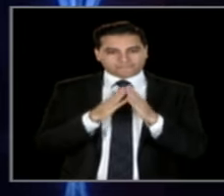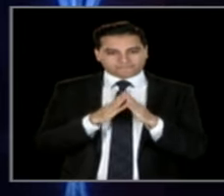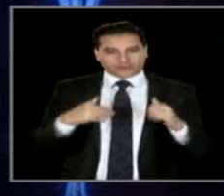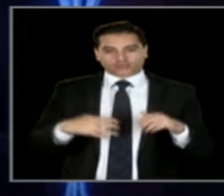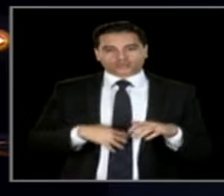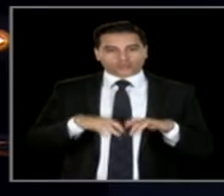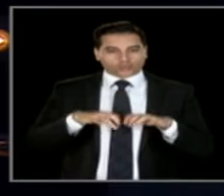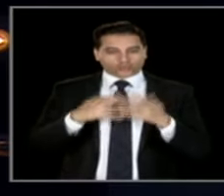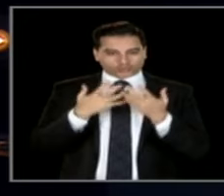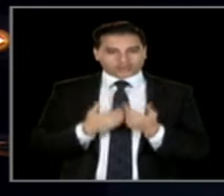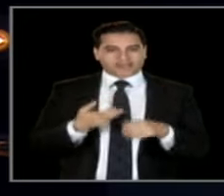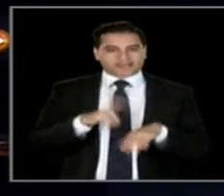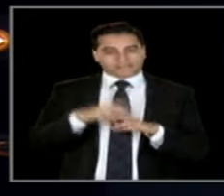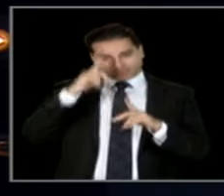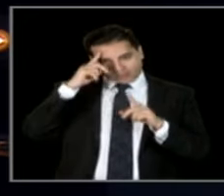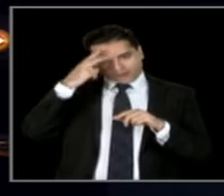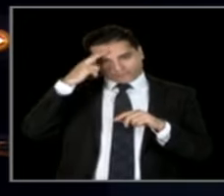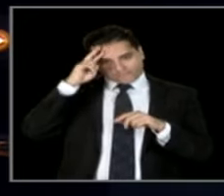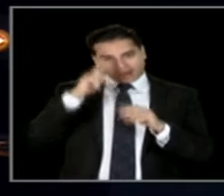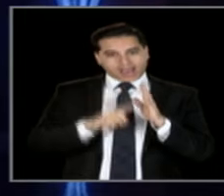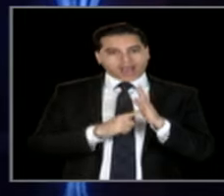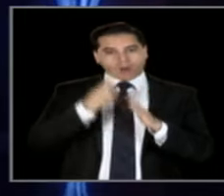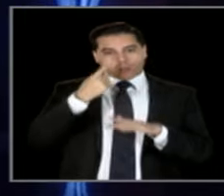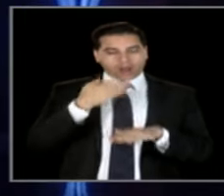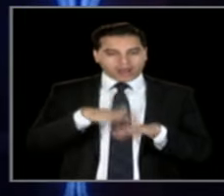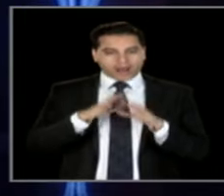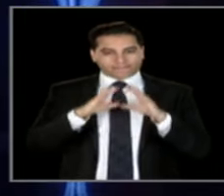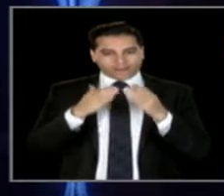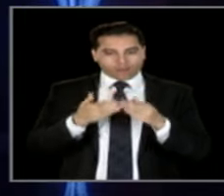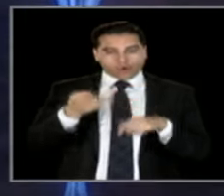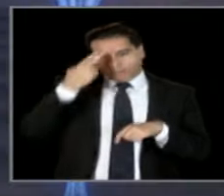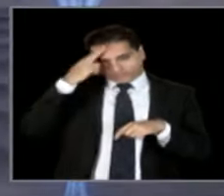التكنولوجية علشان نعرف مين أول المجموعة ومين تاني المجموعة.